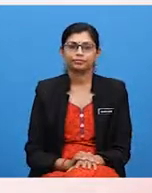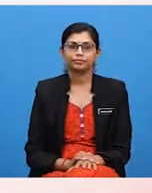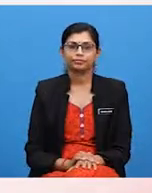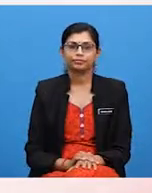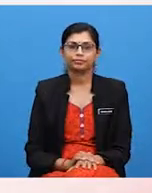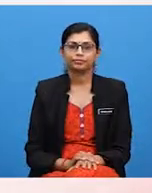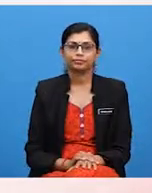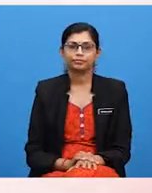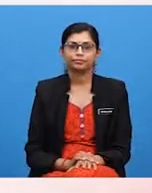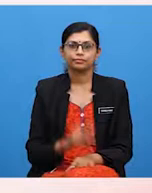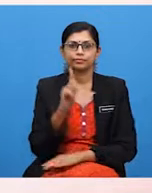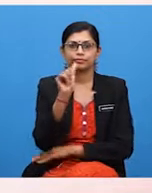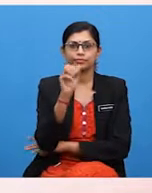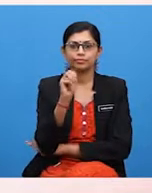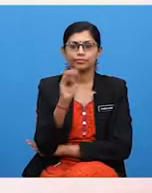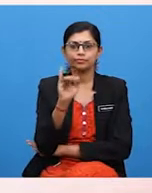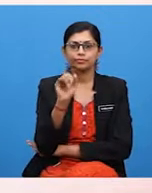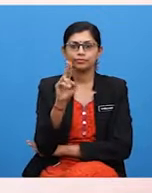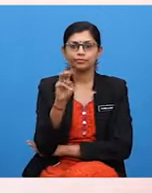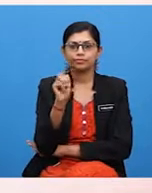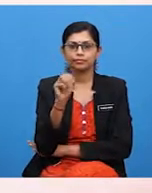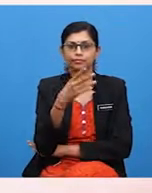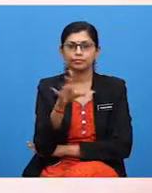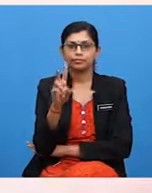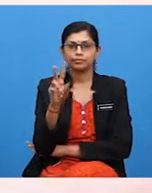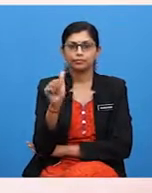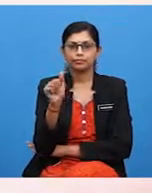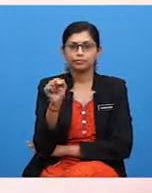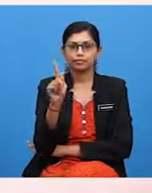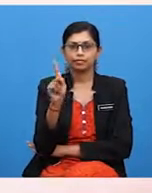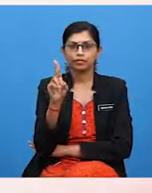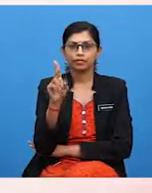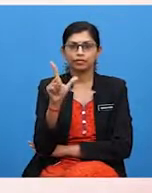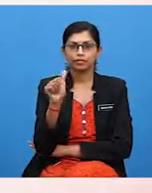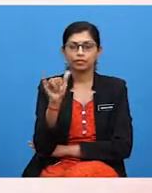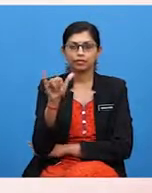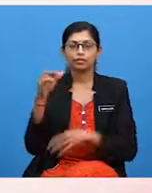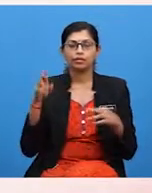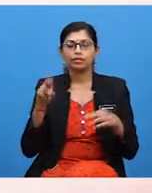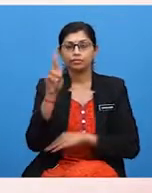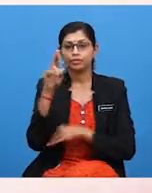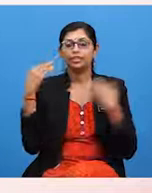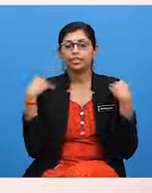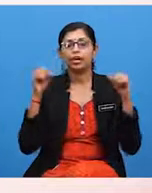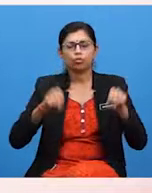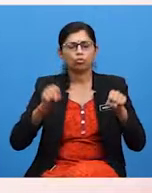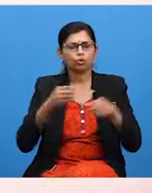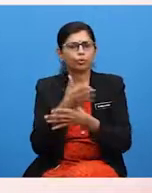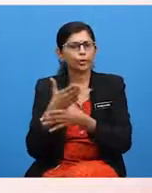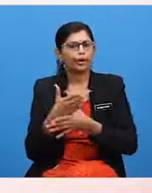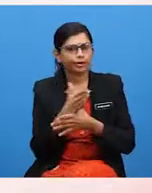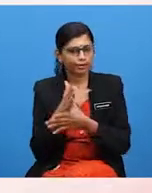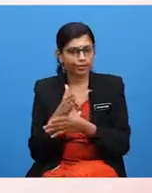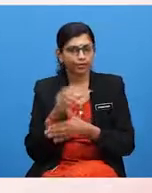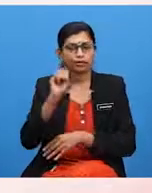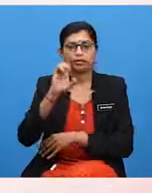Kambium vaskular ialah lapisan sel yang berupaya membahagi. Sel-sel